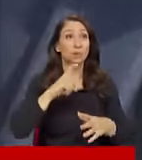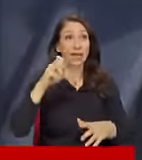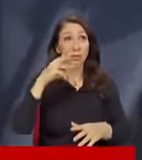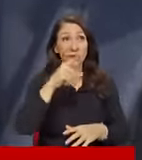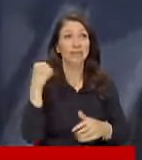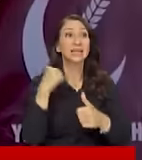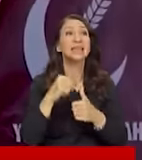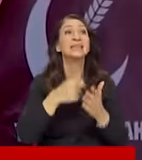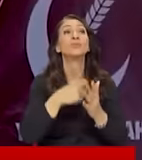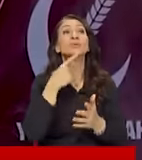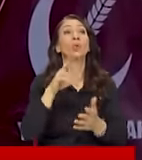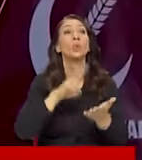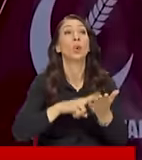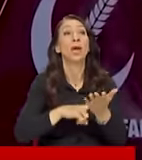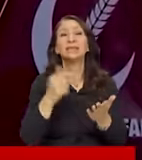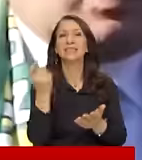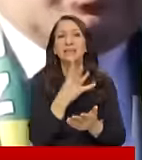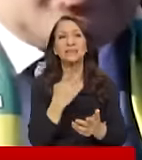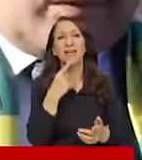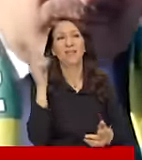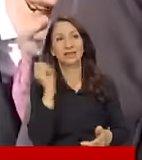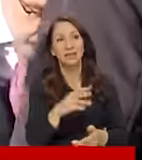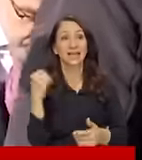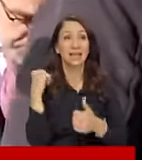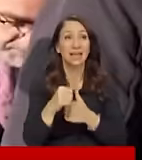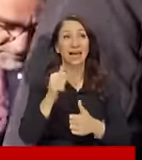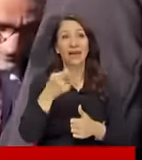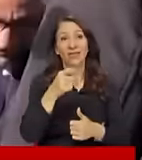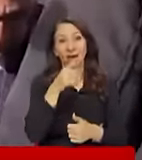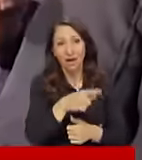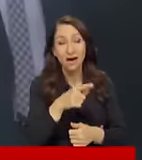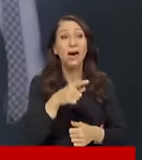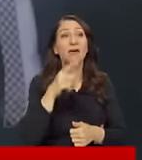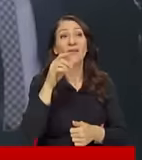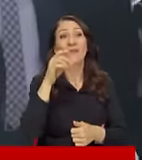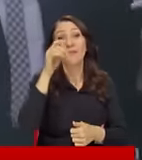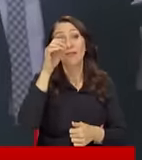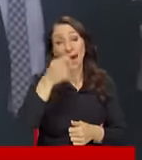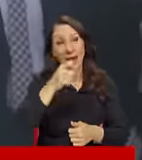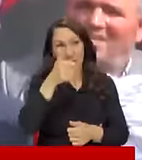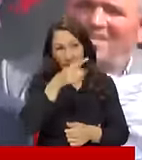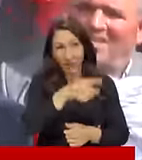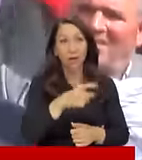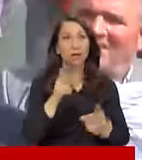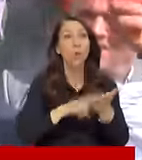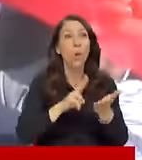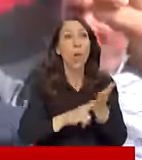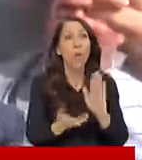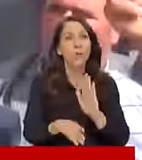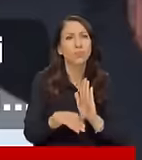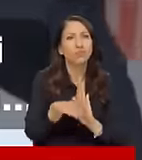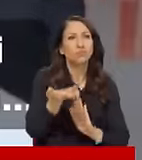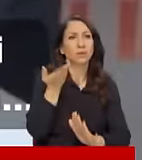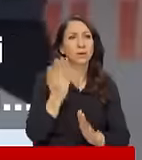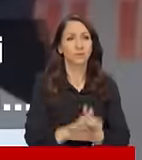Erdoğan yine isim vermeden üye sayısı üzerinden hedef aldı yeniden Refah Partisi'ni. Fatih Erbakan ise hızla artan üye sayılarından dem